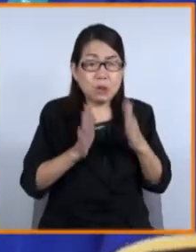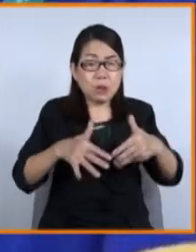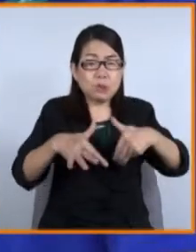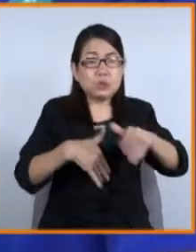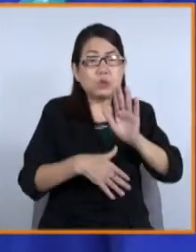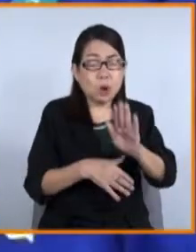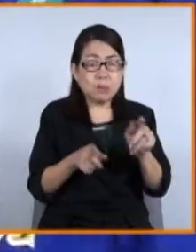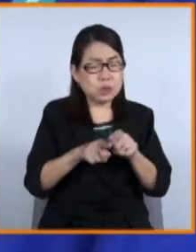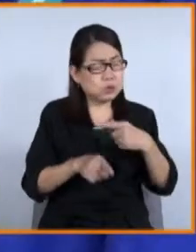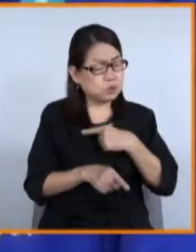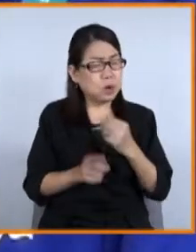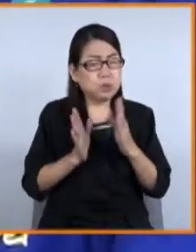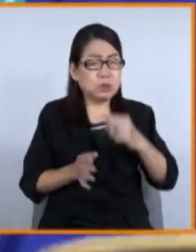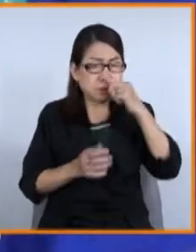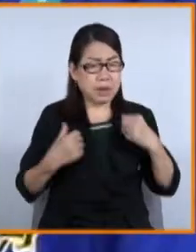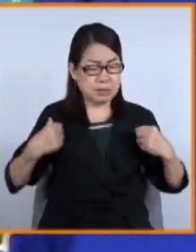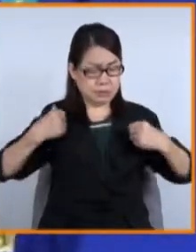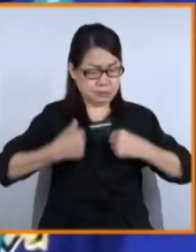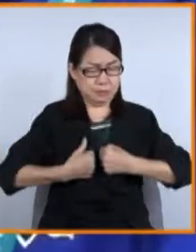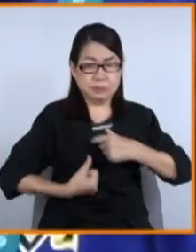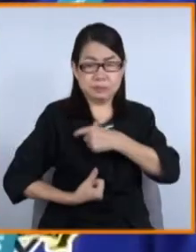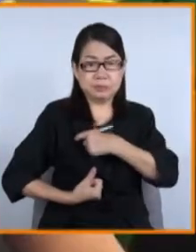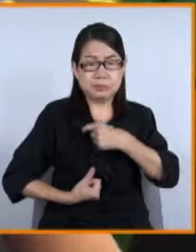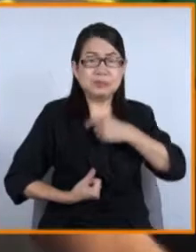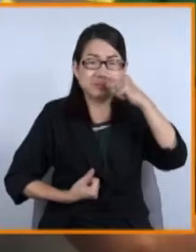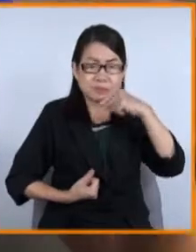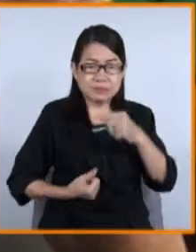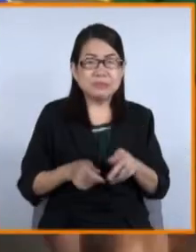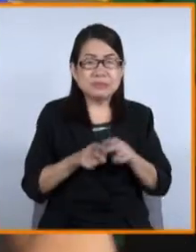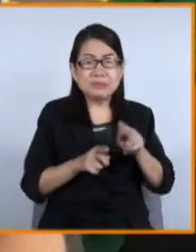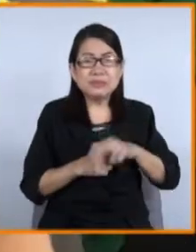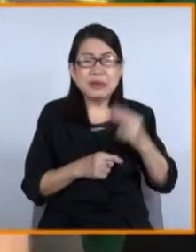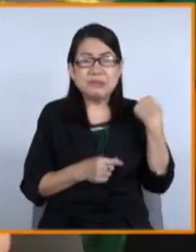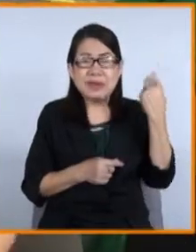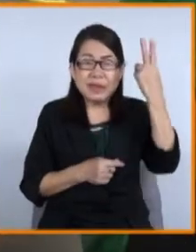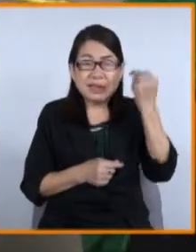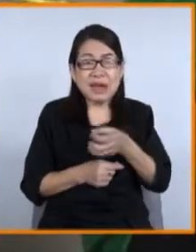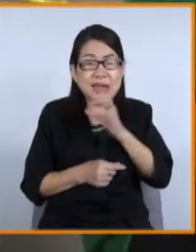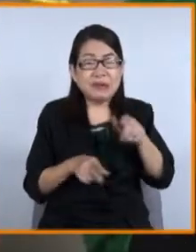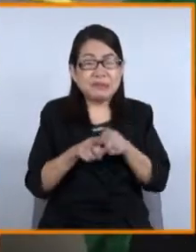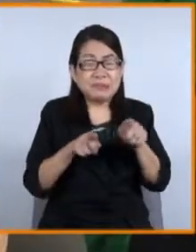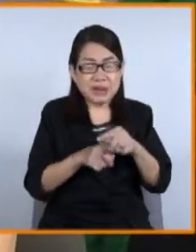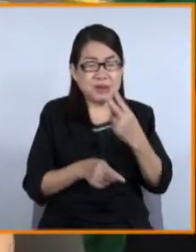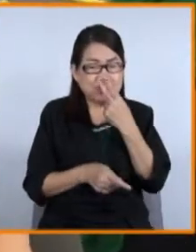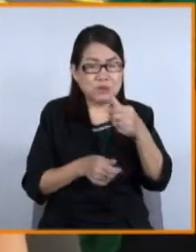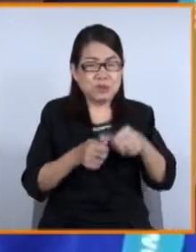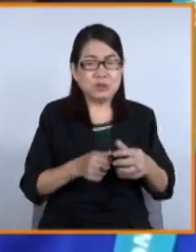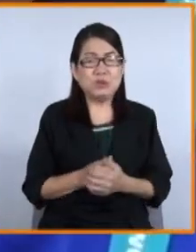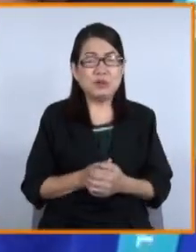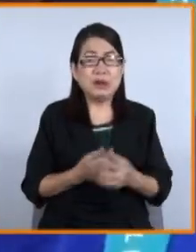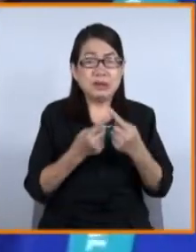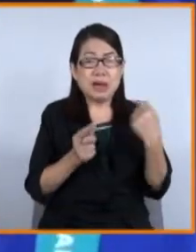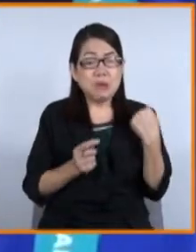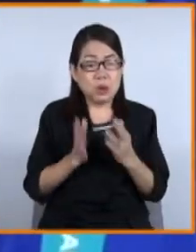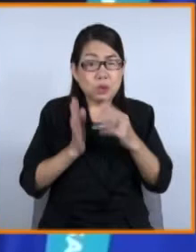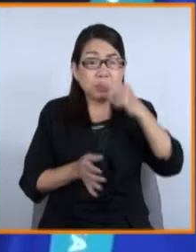ชอบฟุตบอลไทยสวมเสื้อสโมสรเมืองไทยบางกอกกลาส FC หรือว่ากระต่ายแก้วมาเชียร์ถึงขอบสนามด้วย ครับนอกเหนือจากแฟนบอลไท